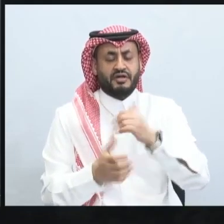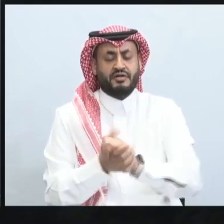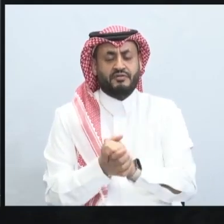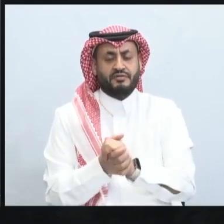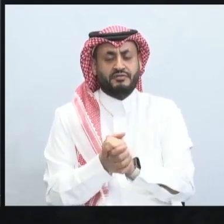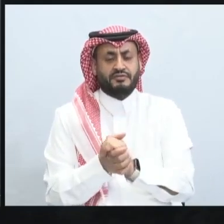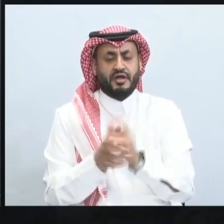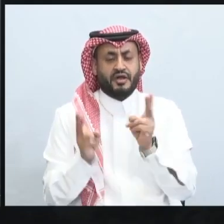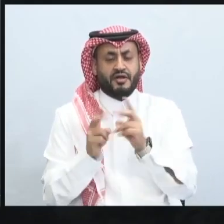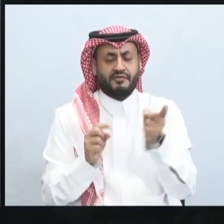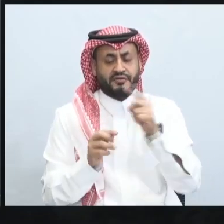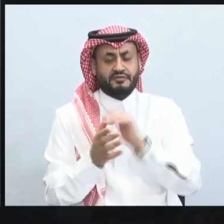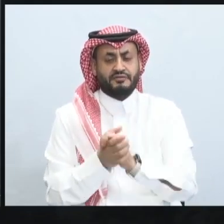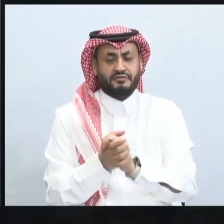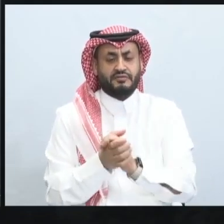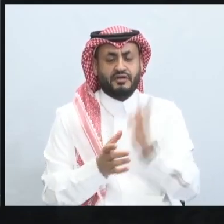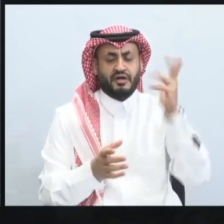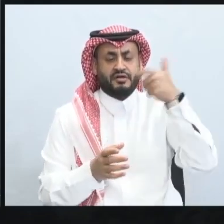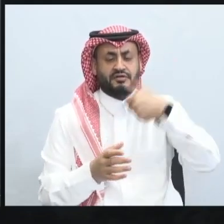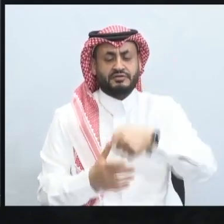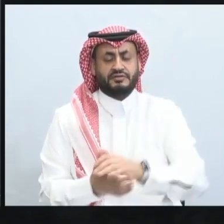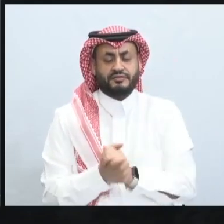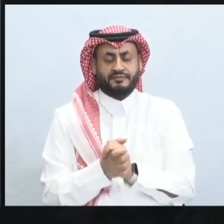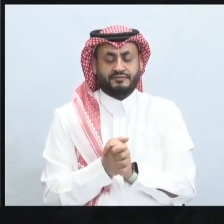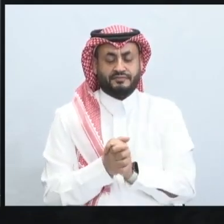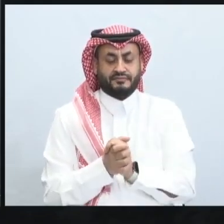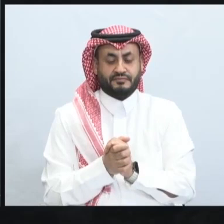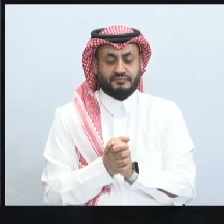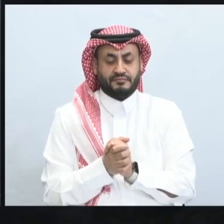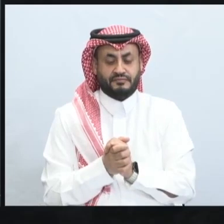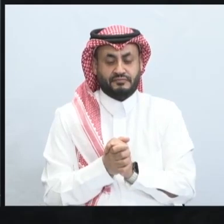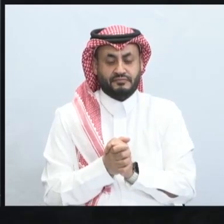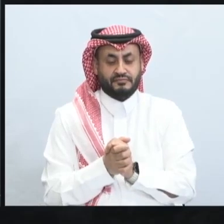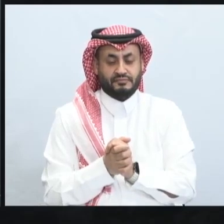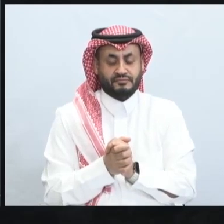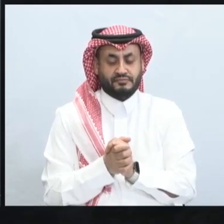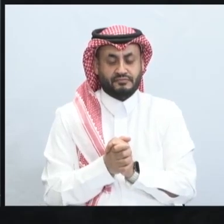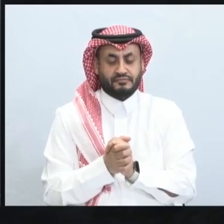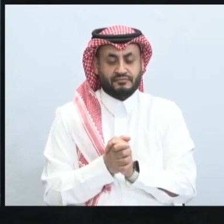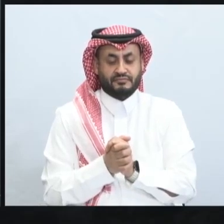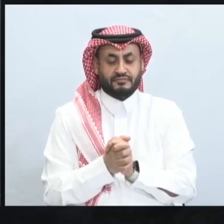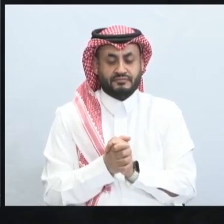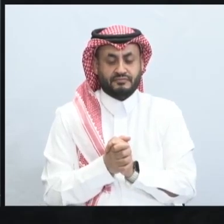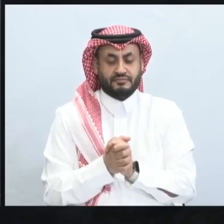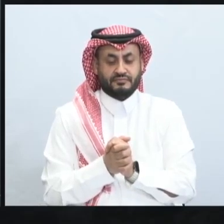رشدنا وان يوفقنا لكل خير ويعيننا عليه وصلى الله على نبينا محمد واله وصحبه اجمعين